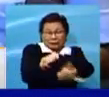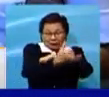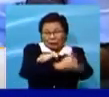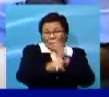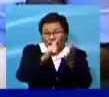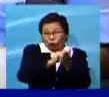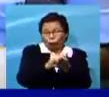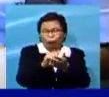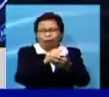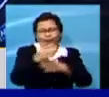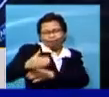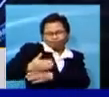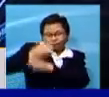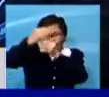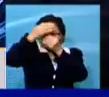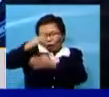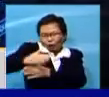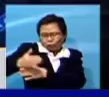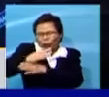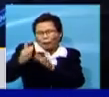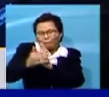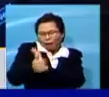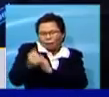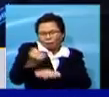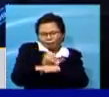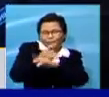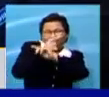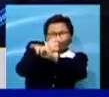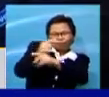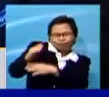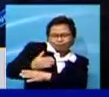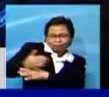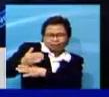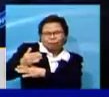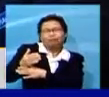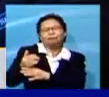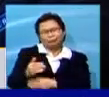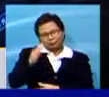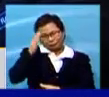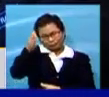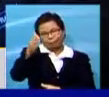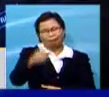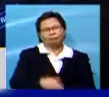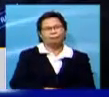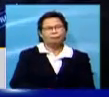juga sedia berkongsi maklumat dan kemahiran industri pertahanan masing-masing.